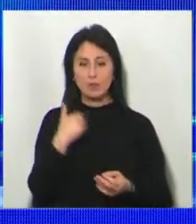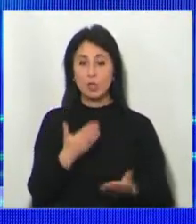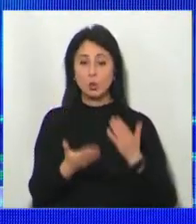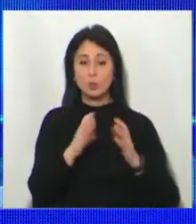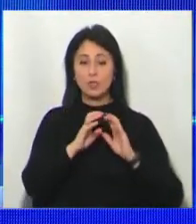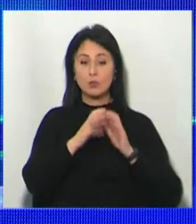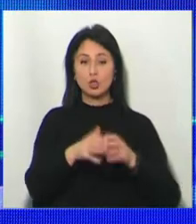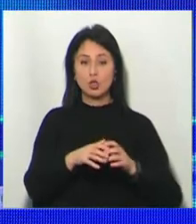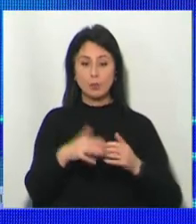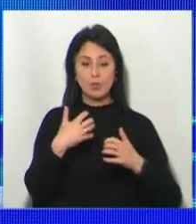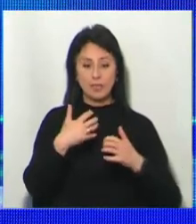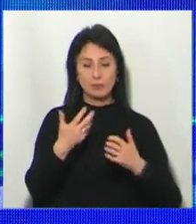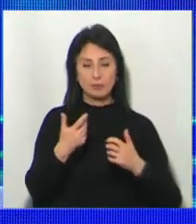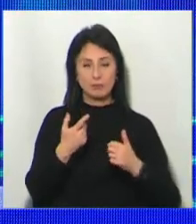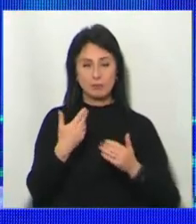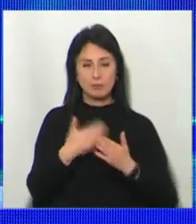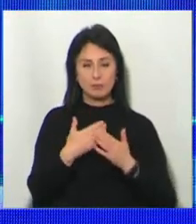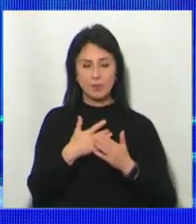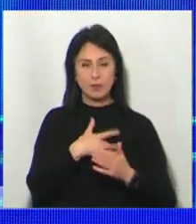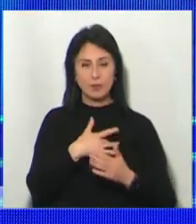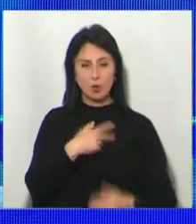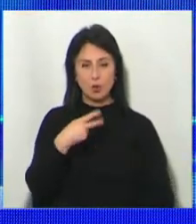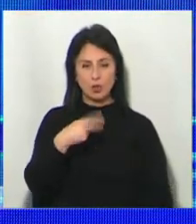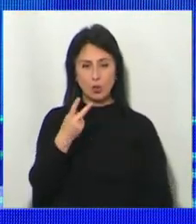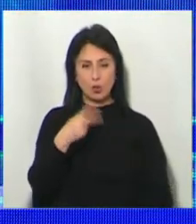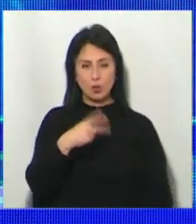თუმცა მსოფლიოში საშუალო გავრცელება დაახლოებით არის